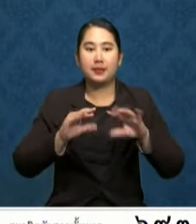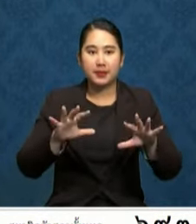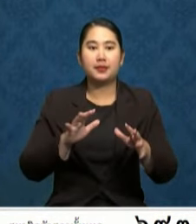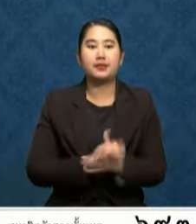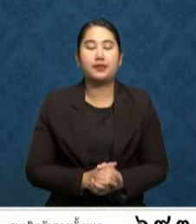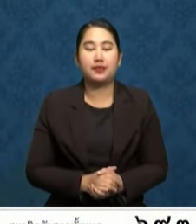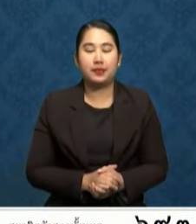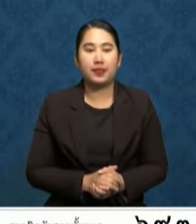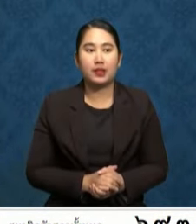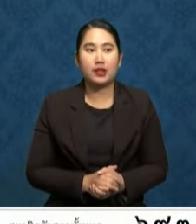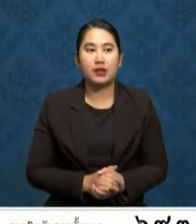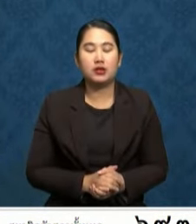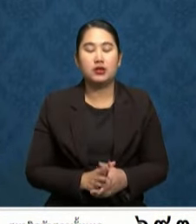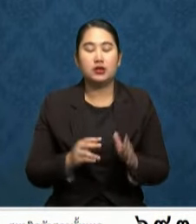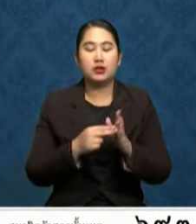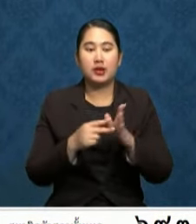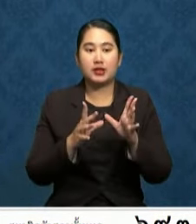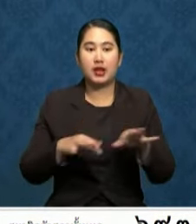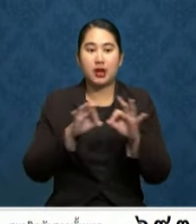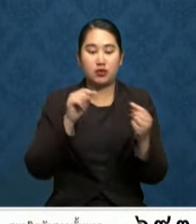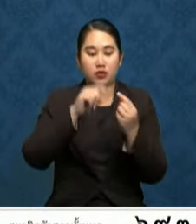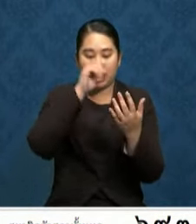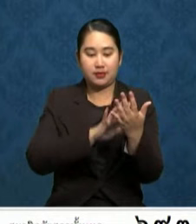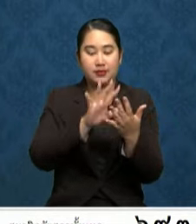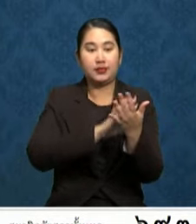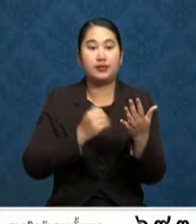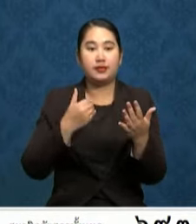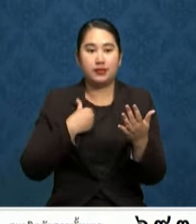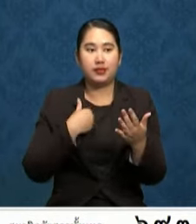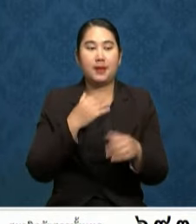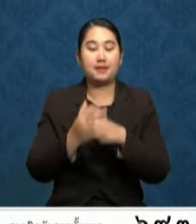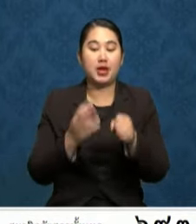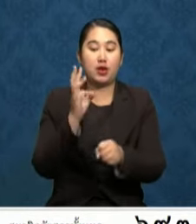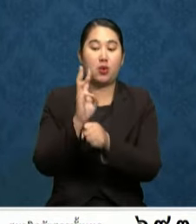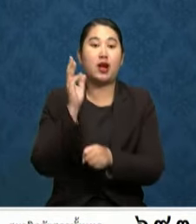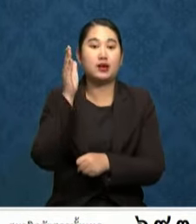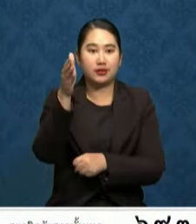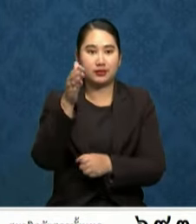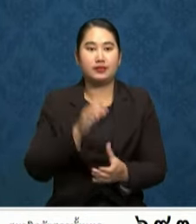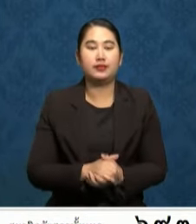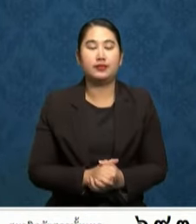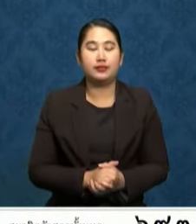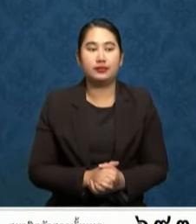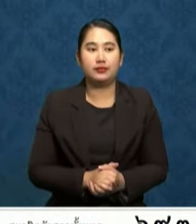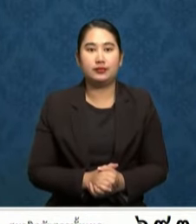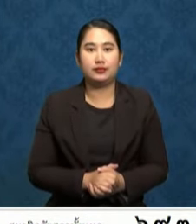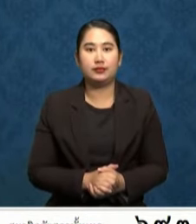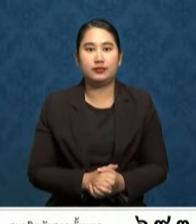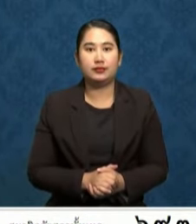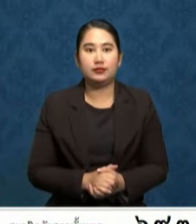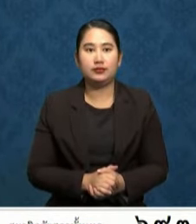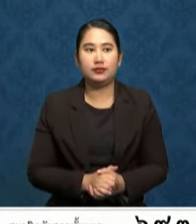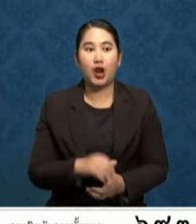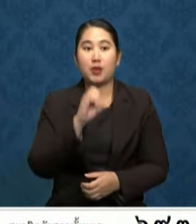เครดิตนะครับตัวนี้จะเป็นเรื่องใหญ่ของประเทศแน่นอนเลยนะครับภายใน 6ปีข้างหน้านะครับสิ่งที่เราได้ไป